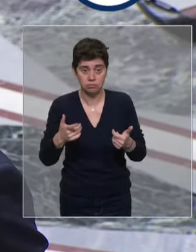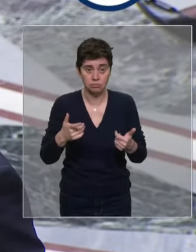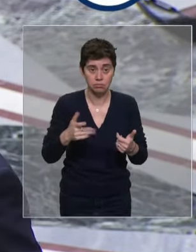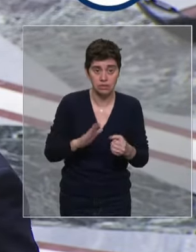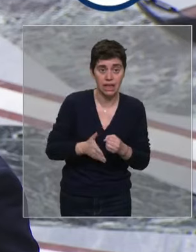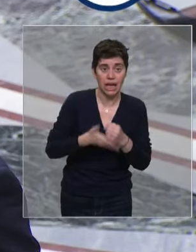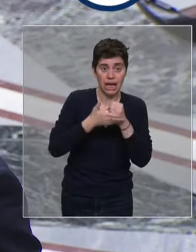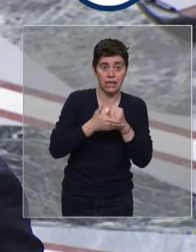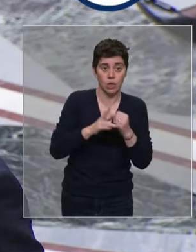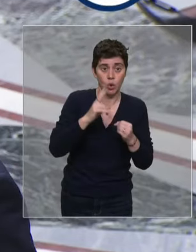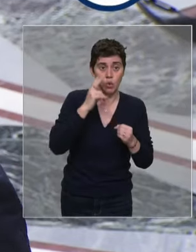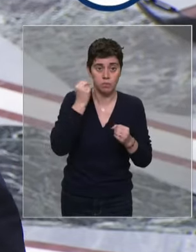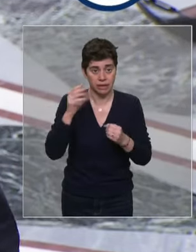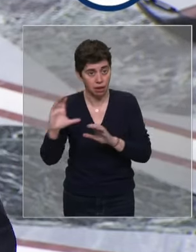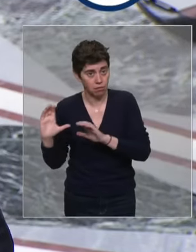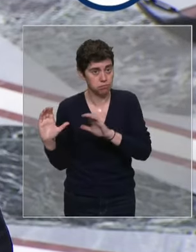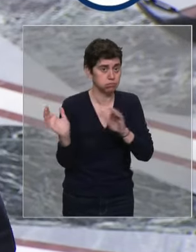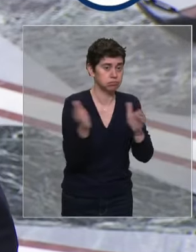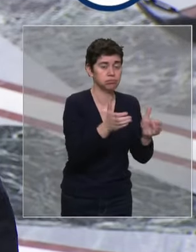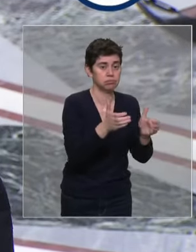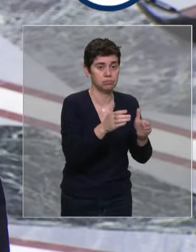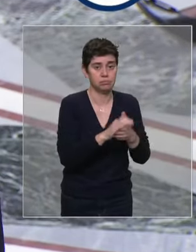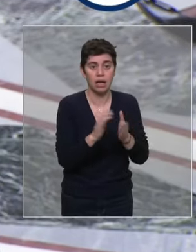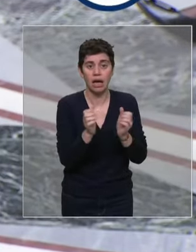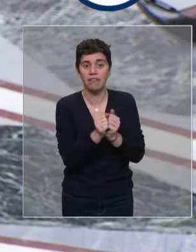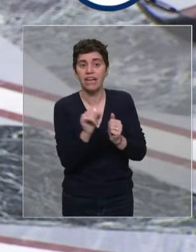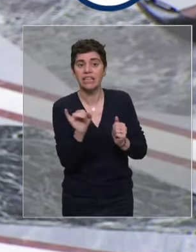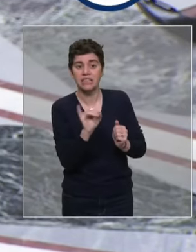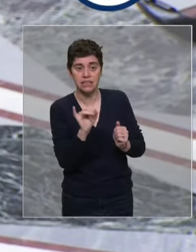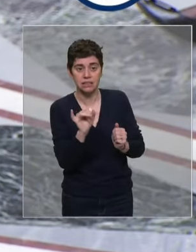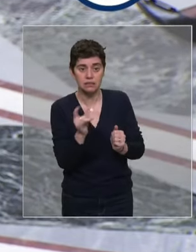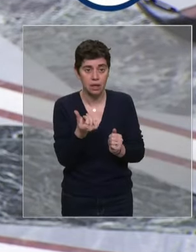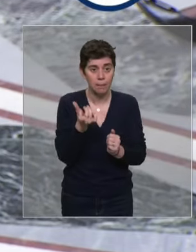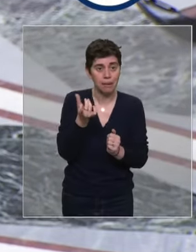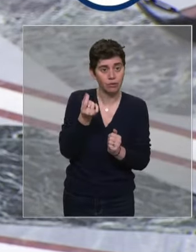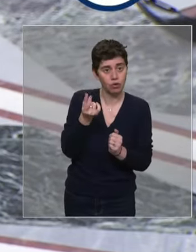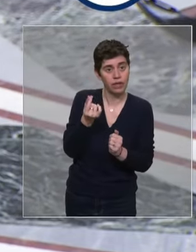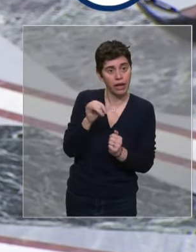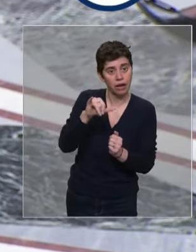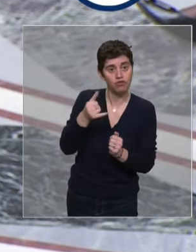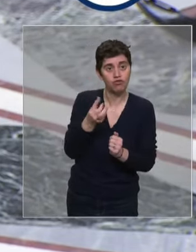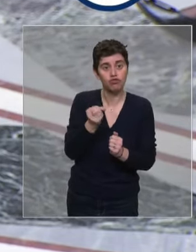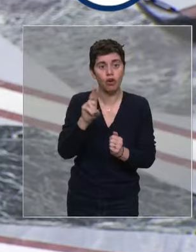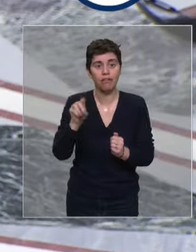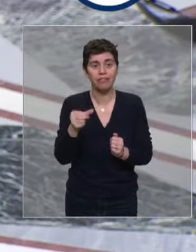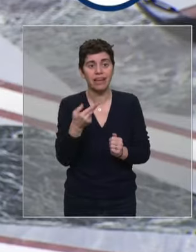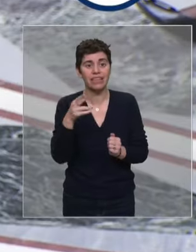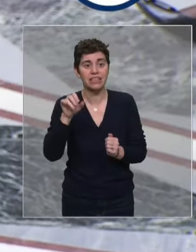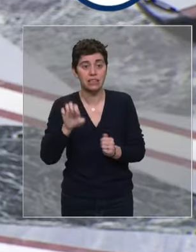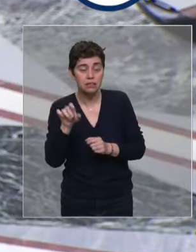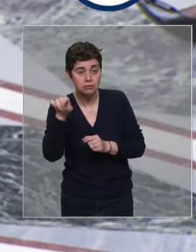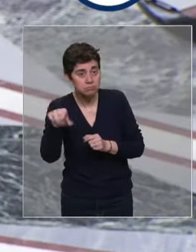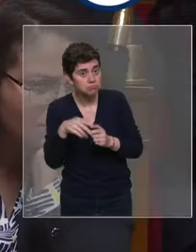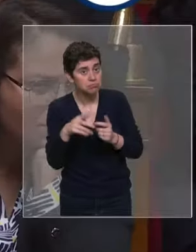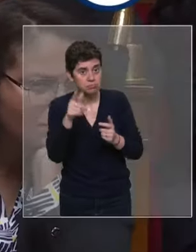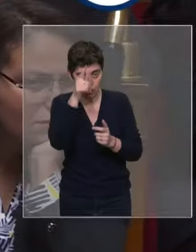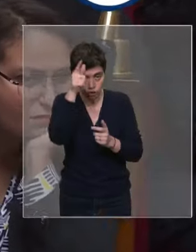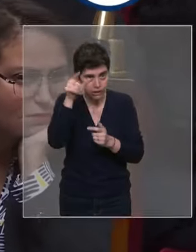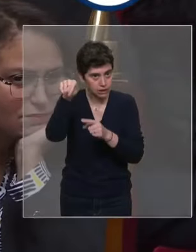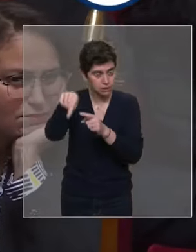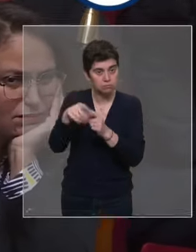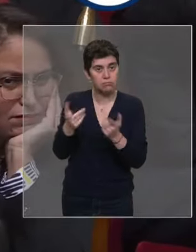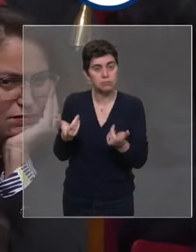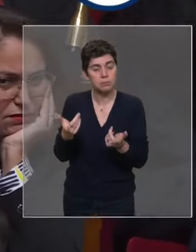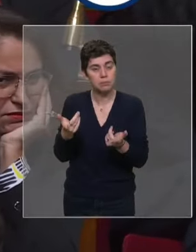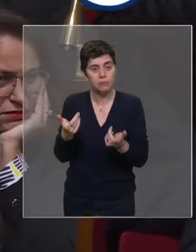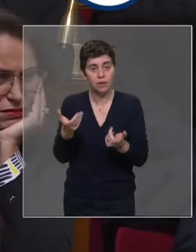humanitaire en nombre, en lien avec d'ailleurs nos partenaires jordaniens, en lien avec l'ensemble des partenaires qui livrent